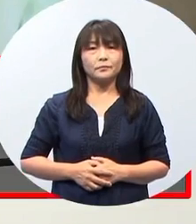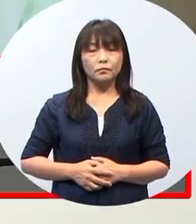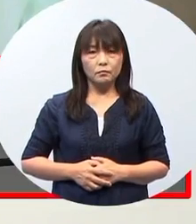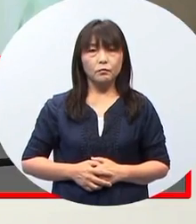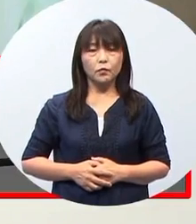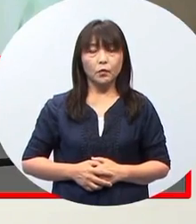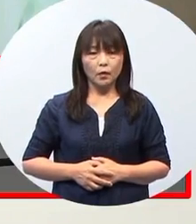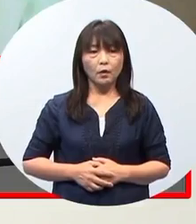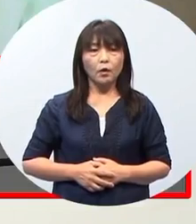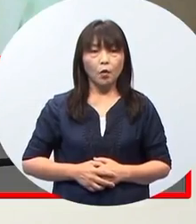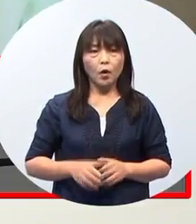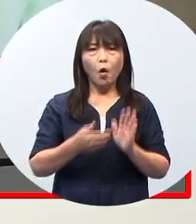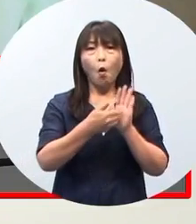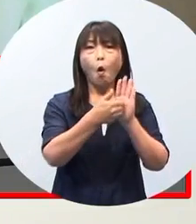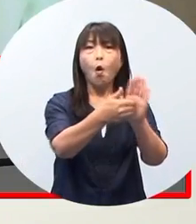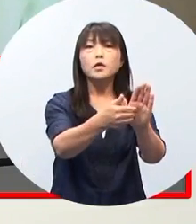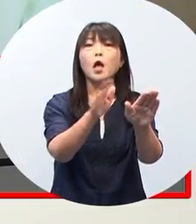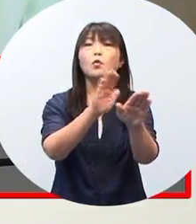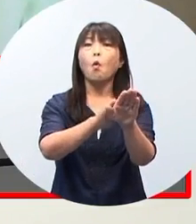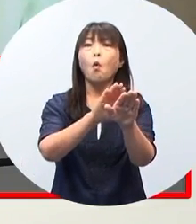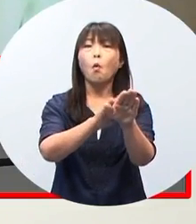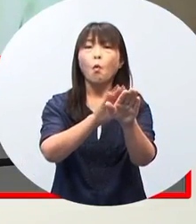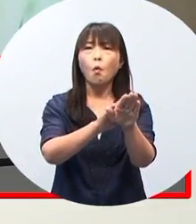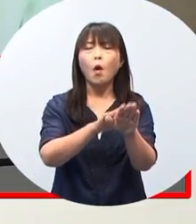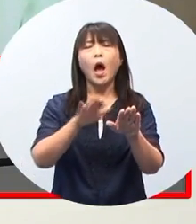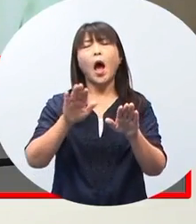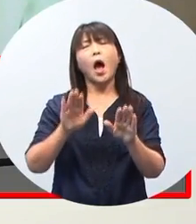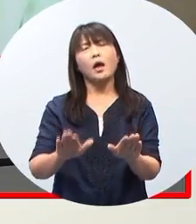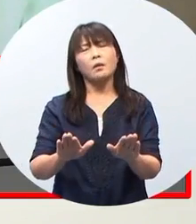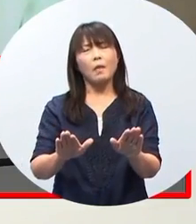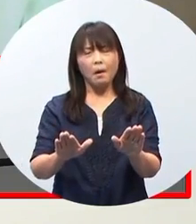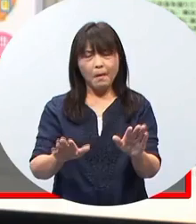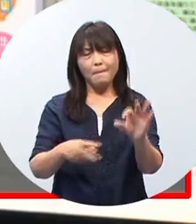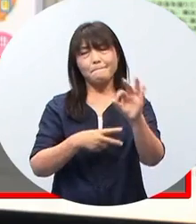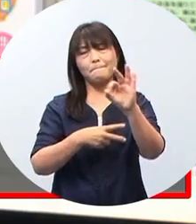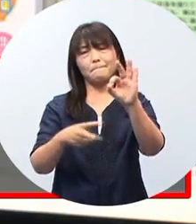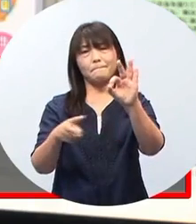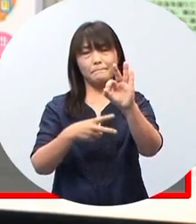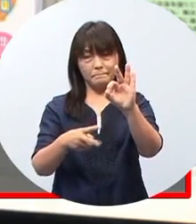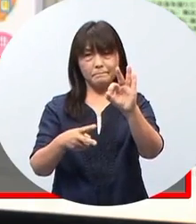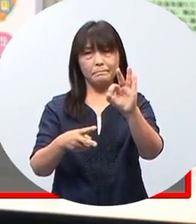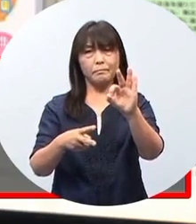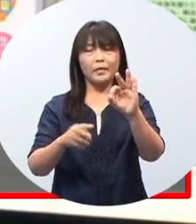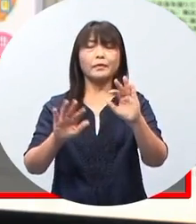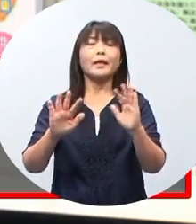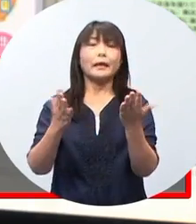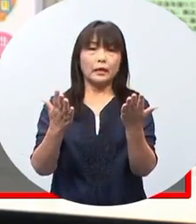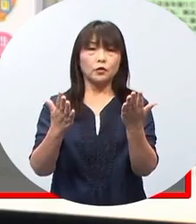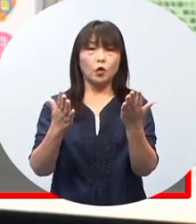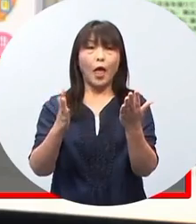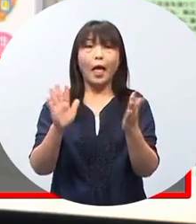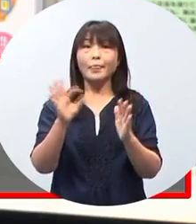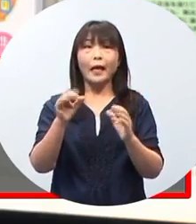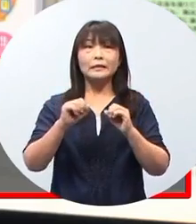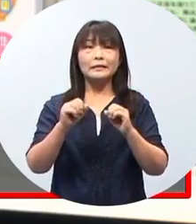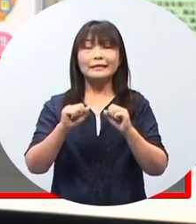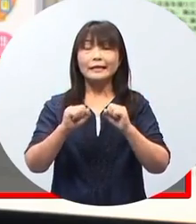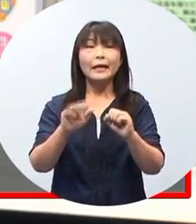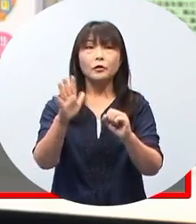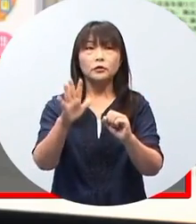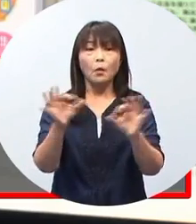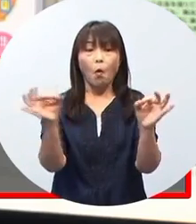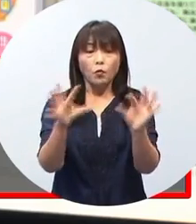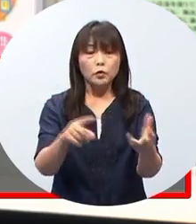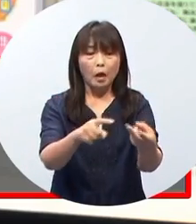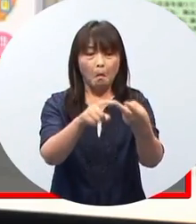請求が来ないようにするって方法は今のところないんですね。何もしていない方でも突然請求が来たというの